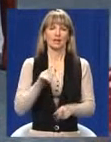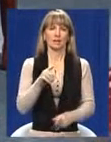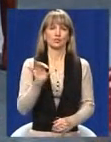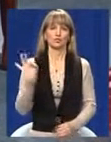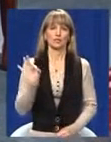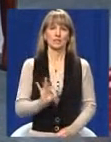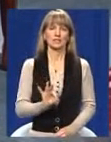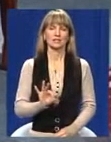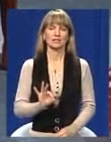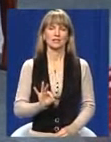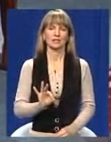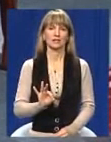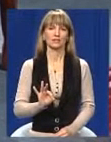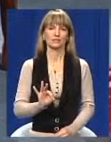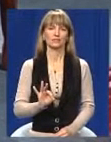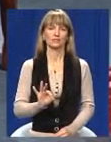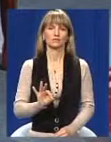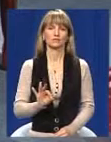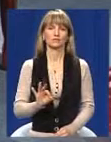часто